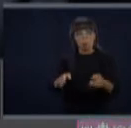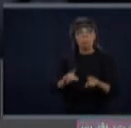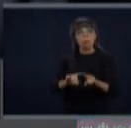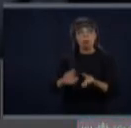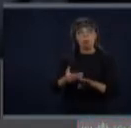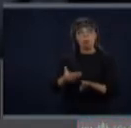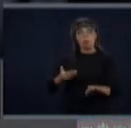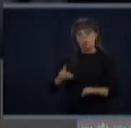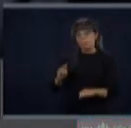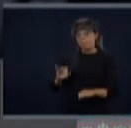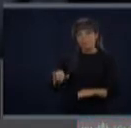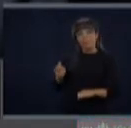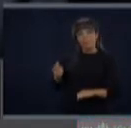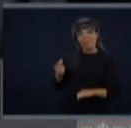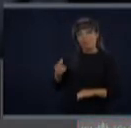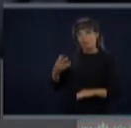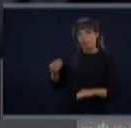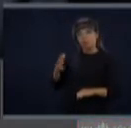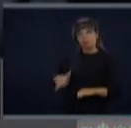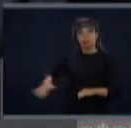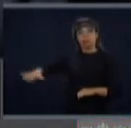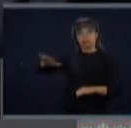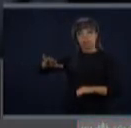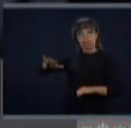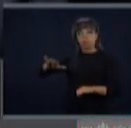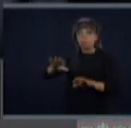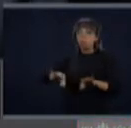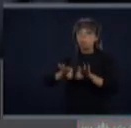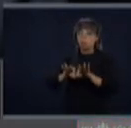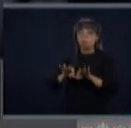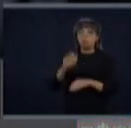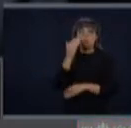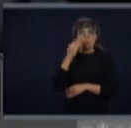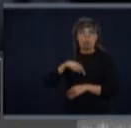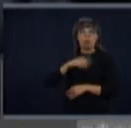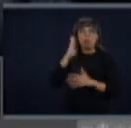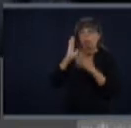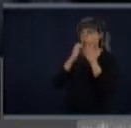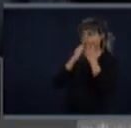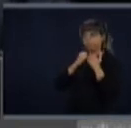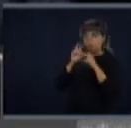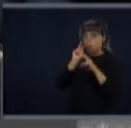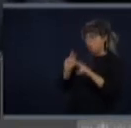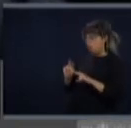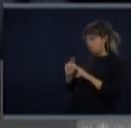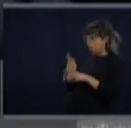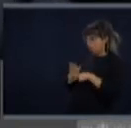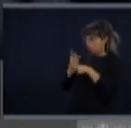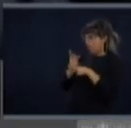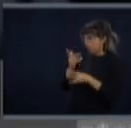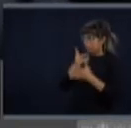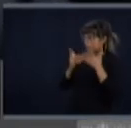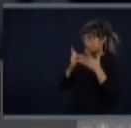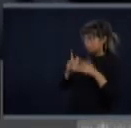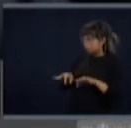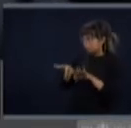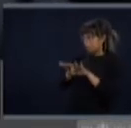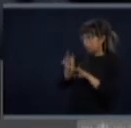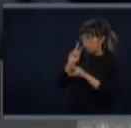Nous allons analyser la situation au jour le jour et nous ajuster aux besoins. Le mot d'ordre,